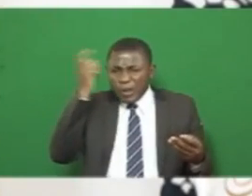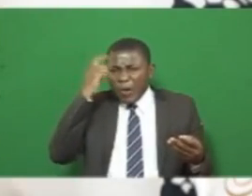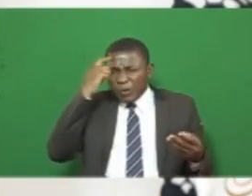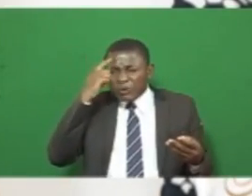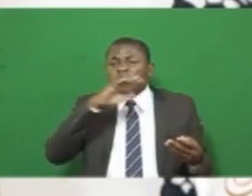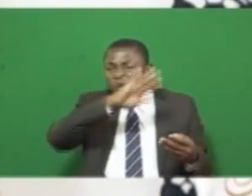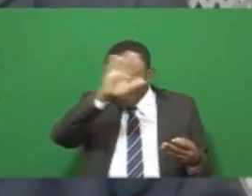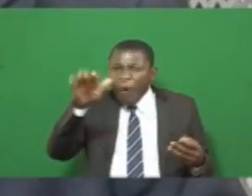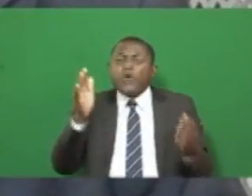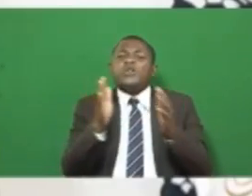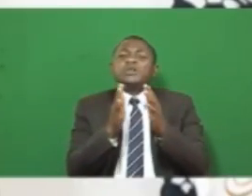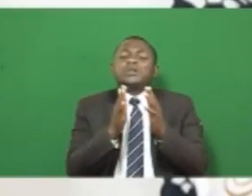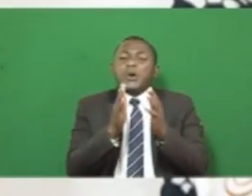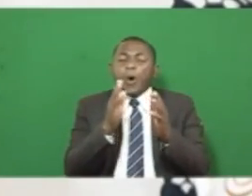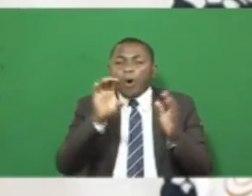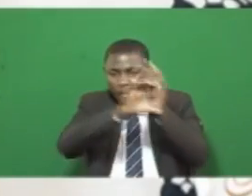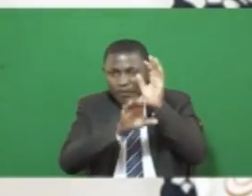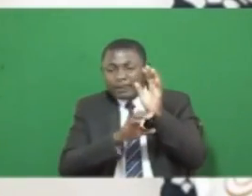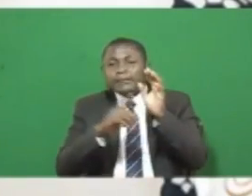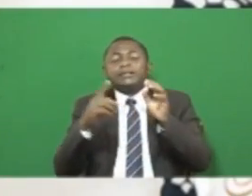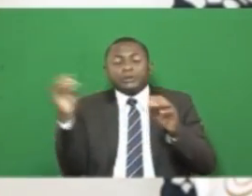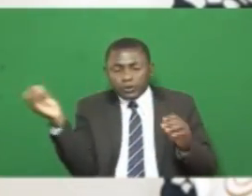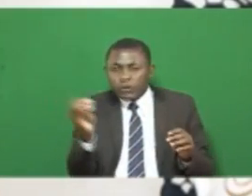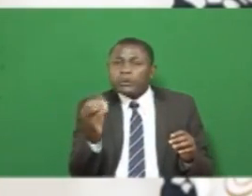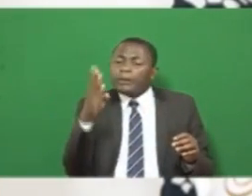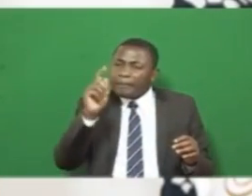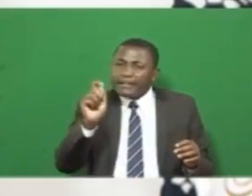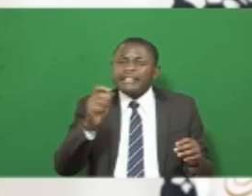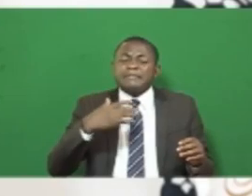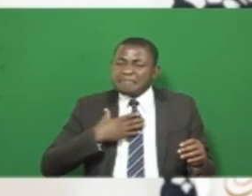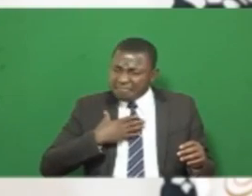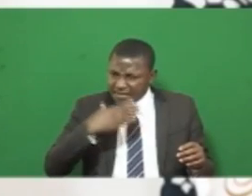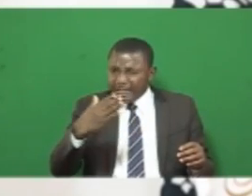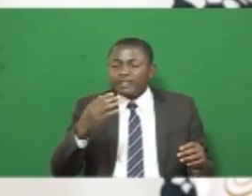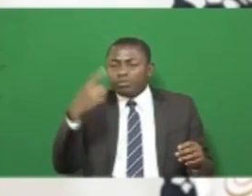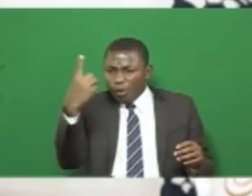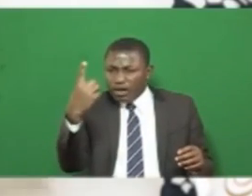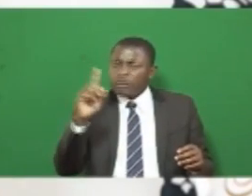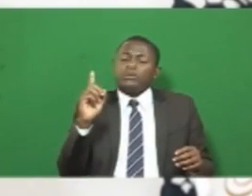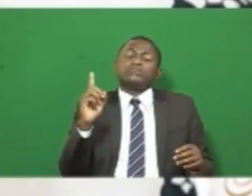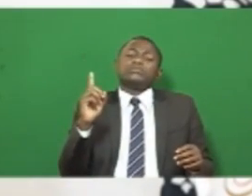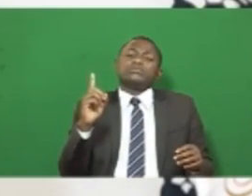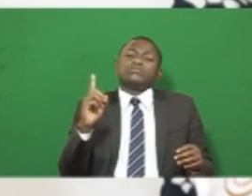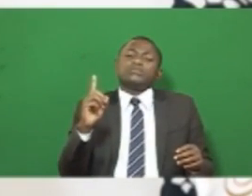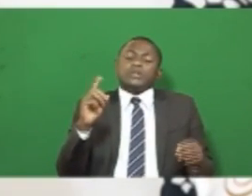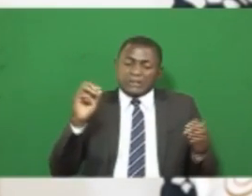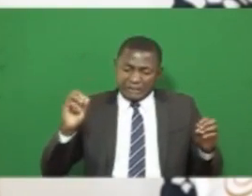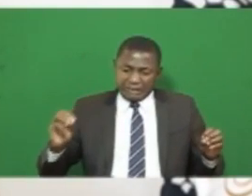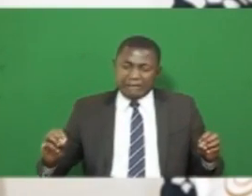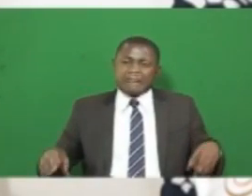9 inofanira kuchengetwa asi 1 iwoyo wesabata ndopaunonzwa vachibva vamhanyira Bhaibheri